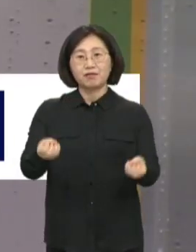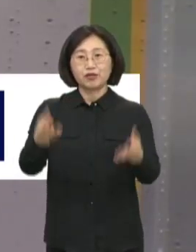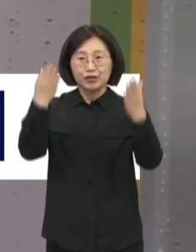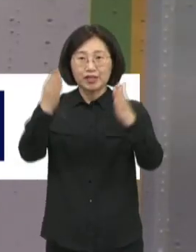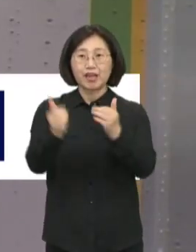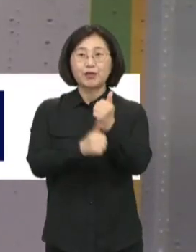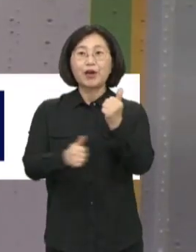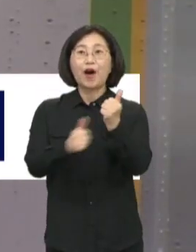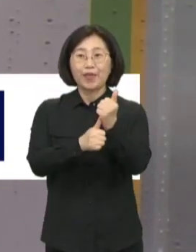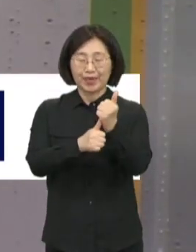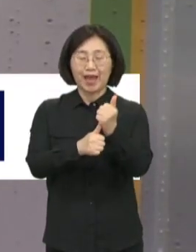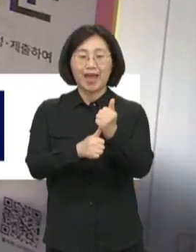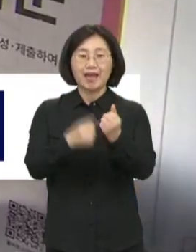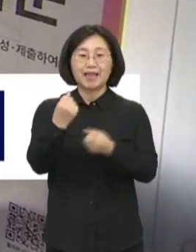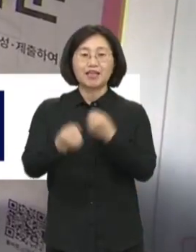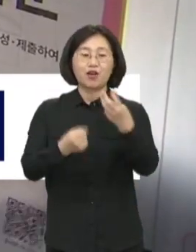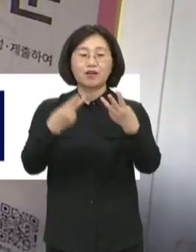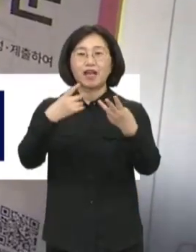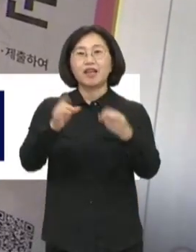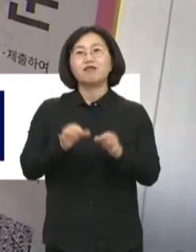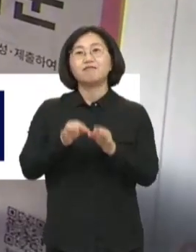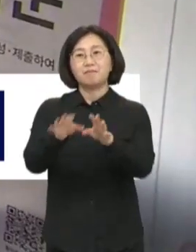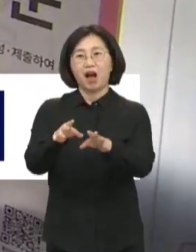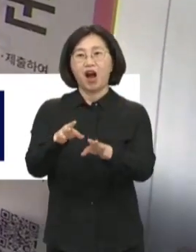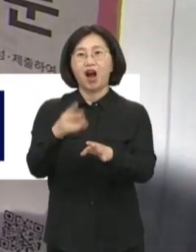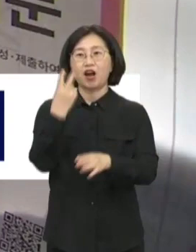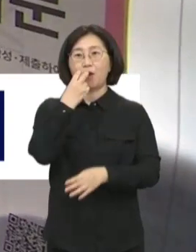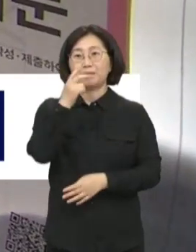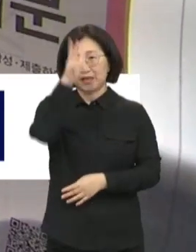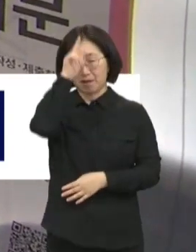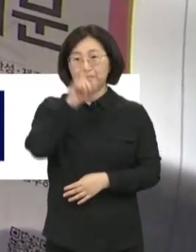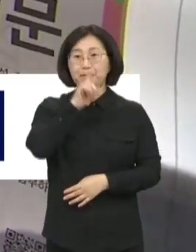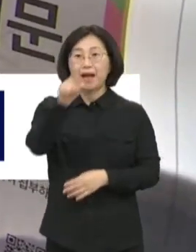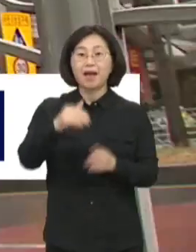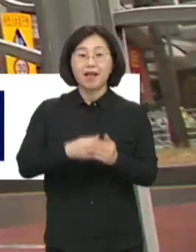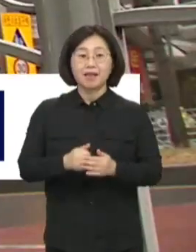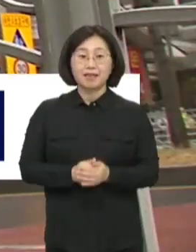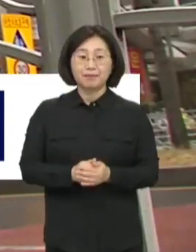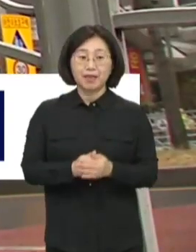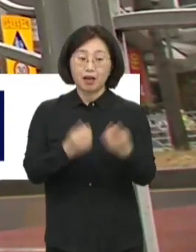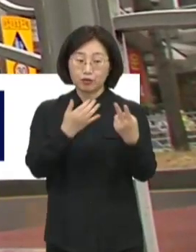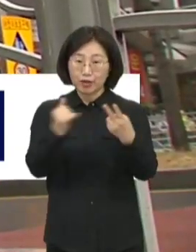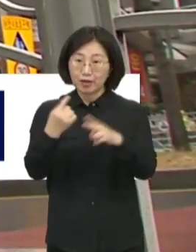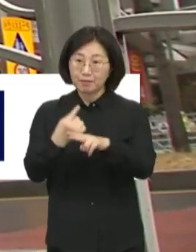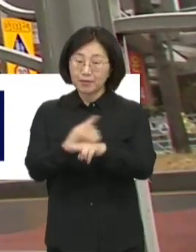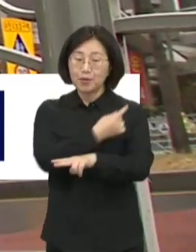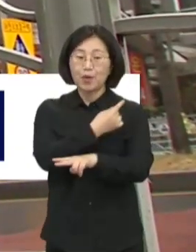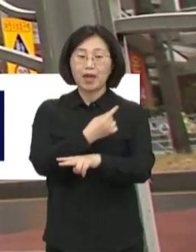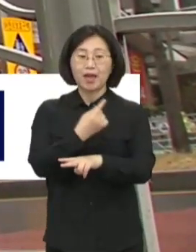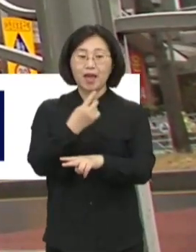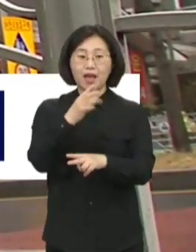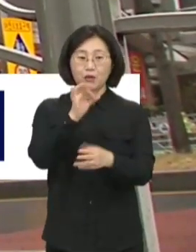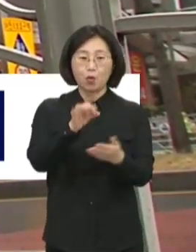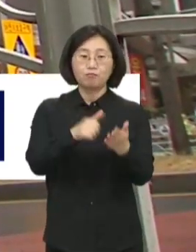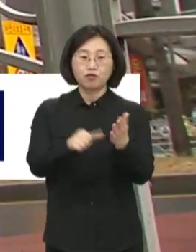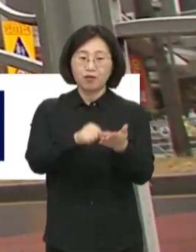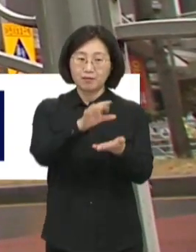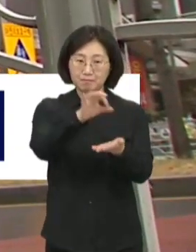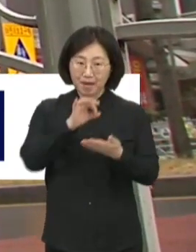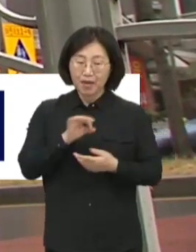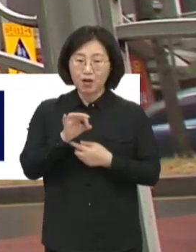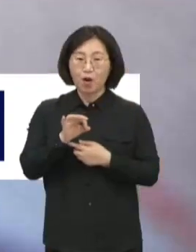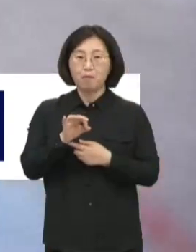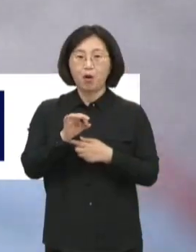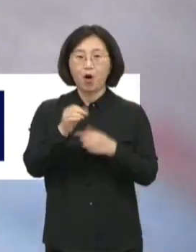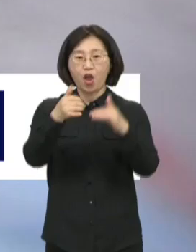제대를 기부한 혐의가 적용돼 검찰로 넘겨졌습니다 경찰은 송치한 두 명 이외 금품을 수수했고 현수막 등을